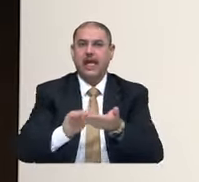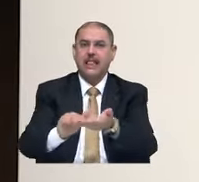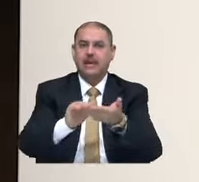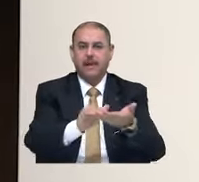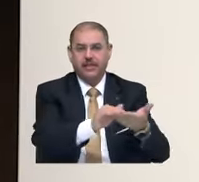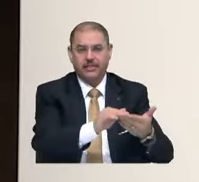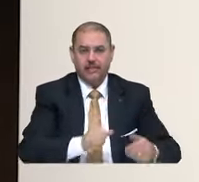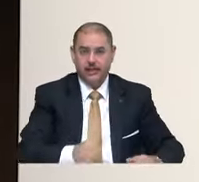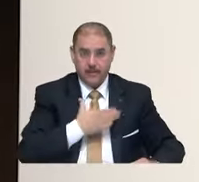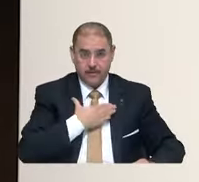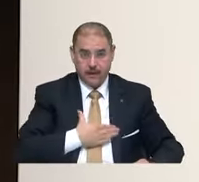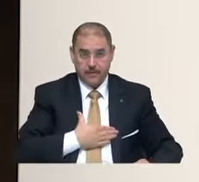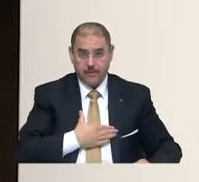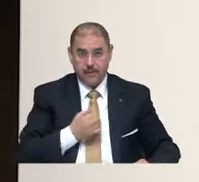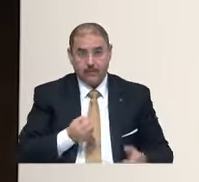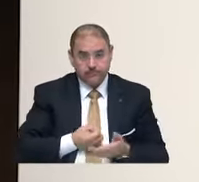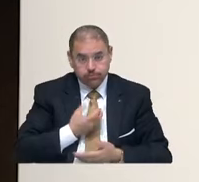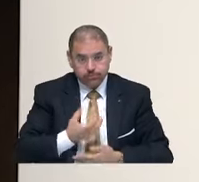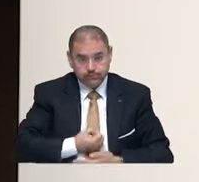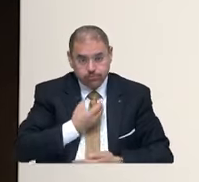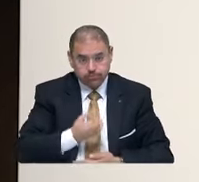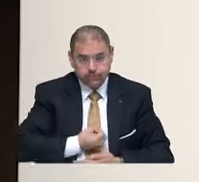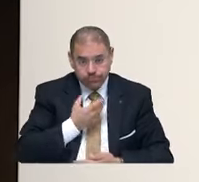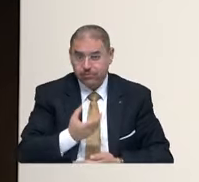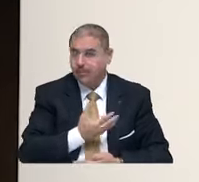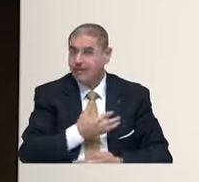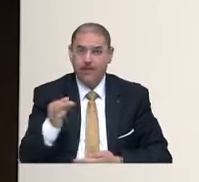اللي حابب يحكي وبيحب يستجيب وحب يعبر كمان، إحنا بنرحب فيه طبعا بكل سعة صدر.